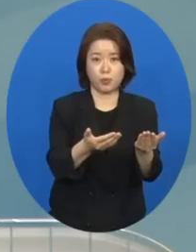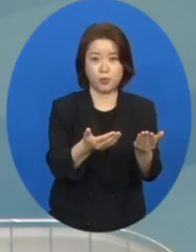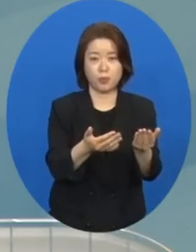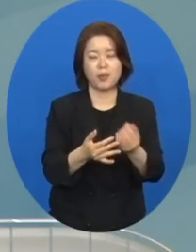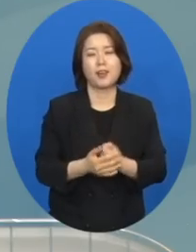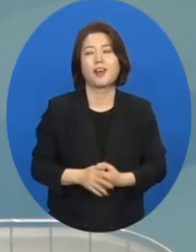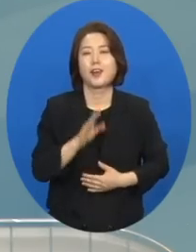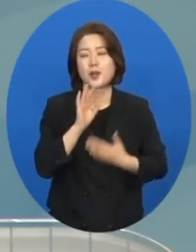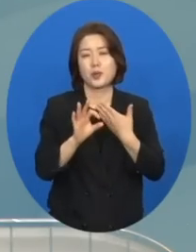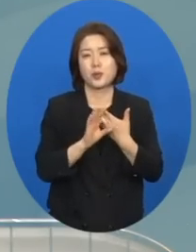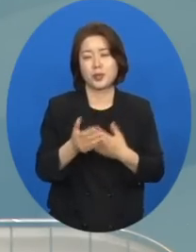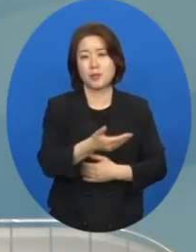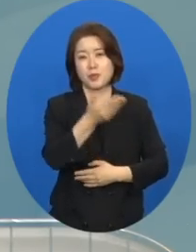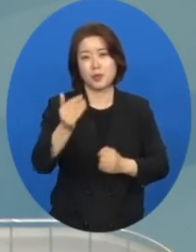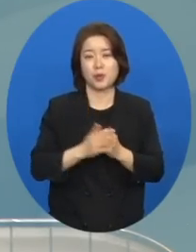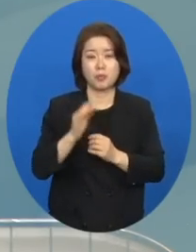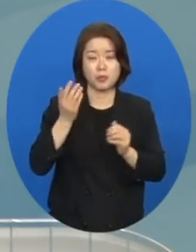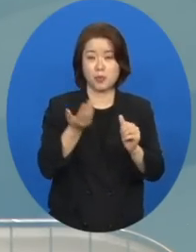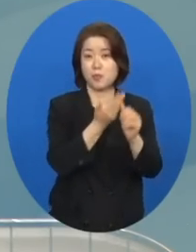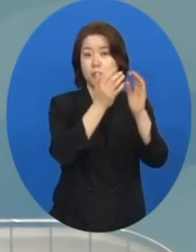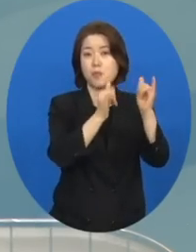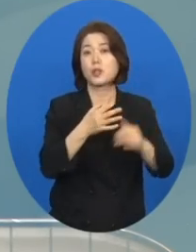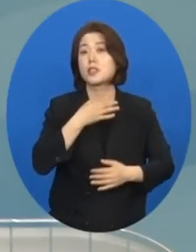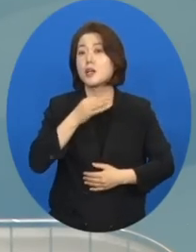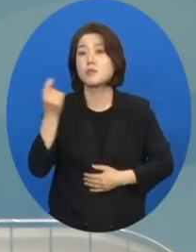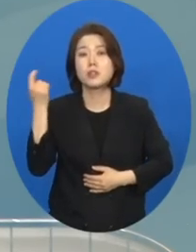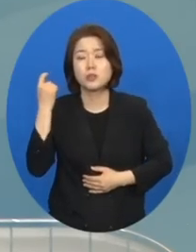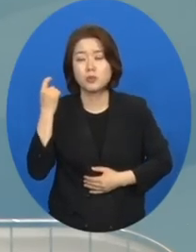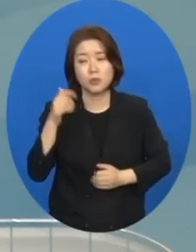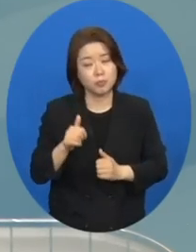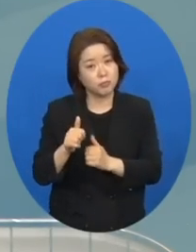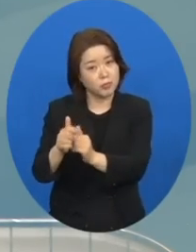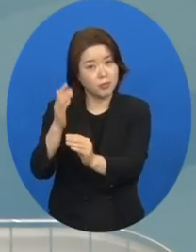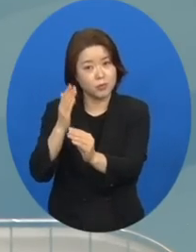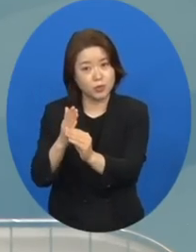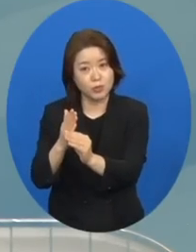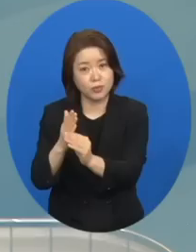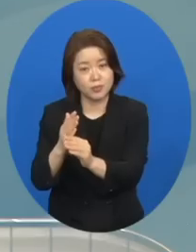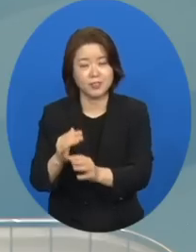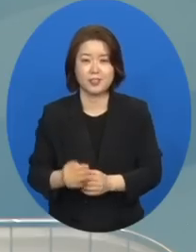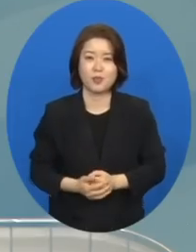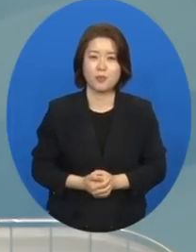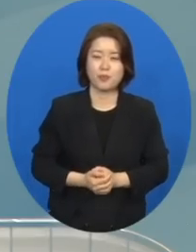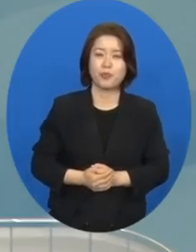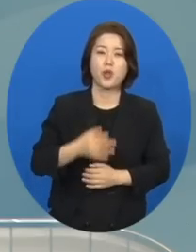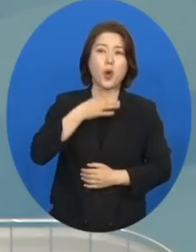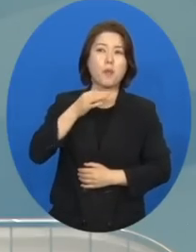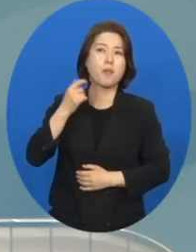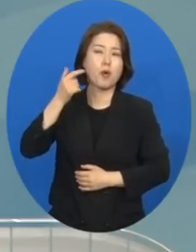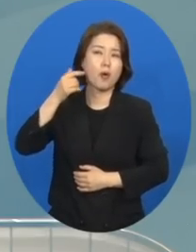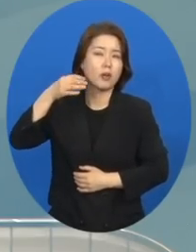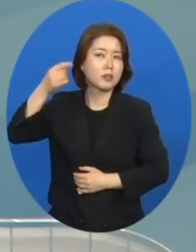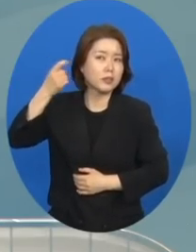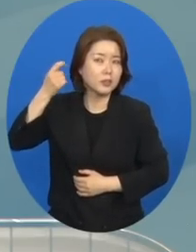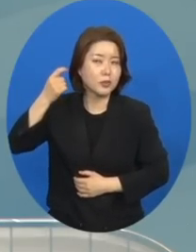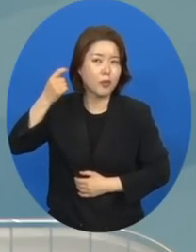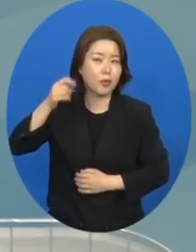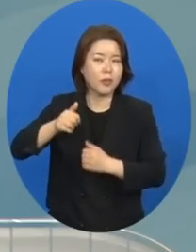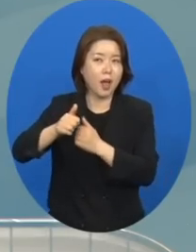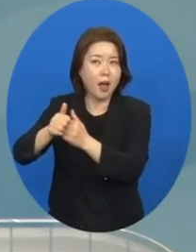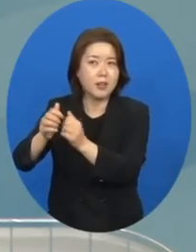여러분들은 그 목자의 음성을 듣고 지금 따라 가고 계십니까 목자의 목소리를 듣고 따르는 자가 그 분이 아니라는